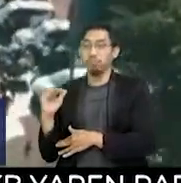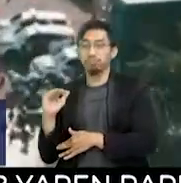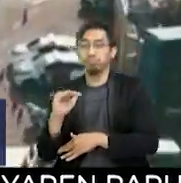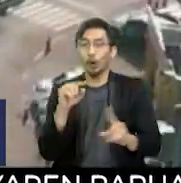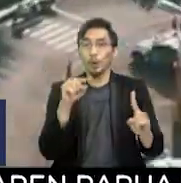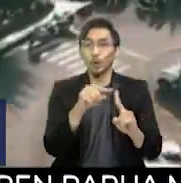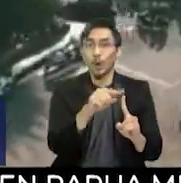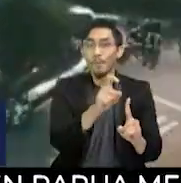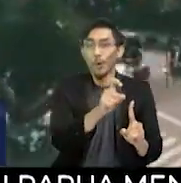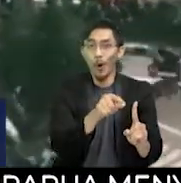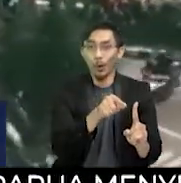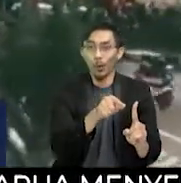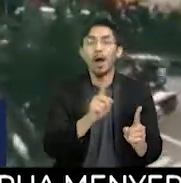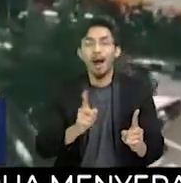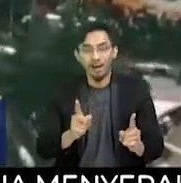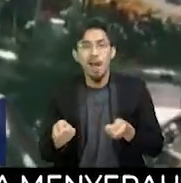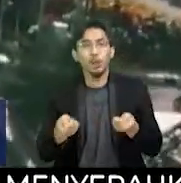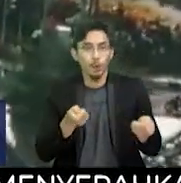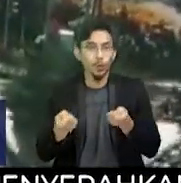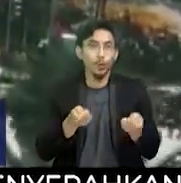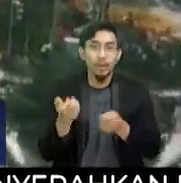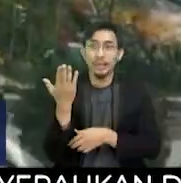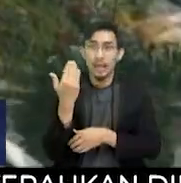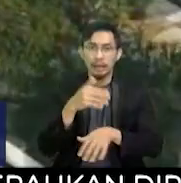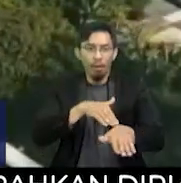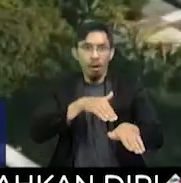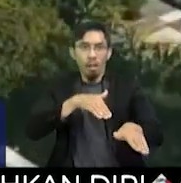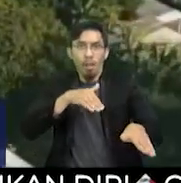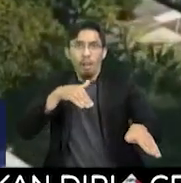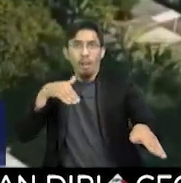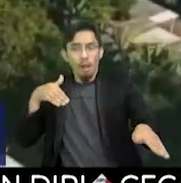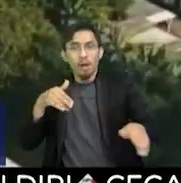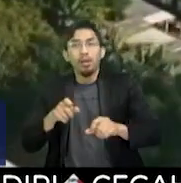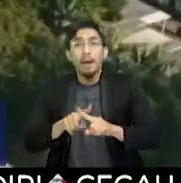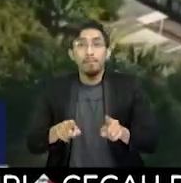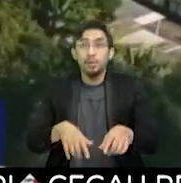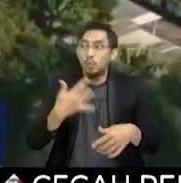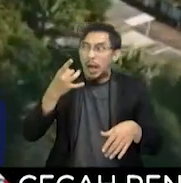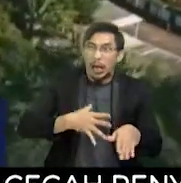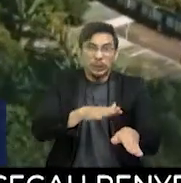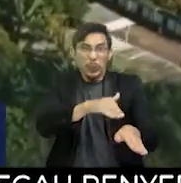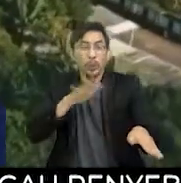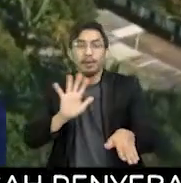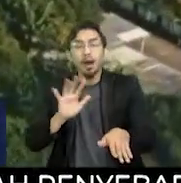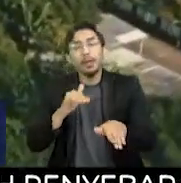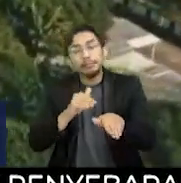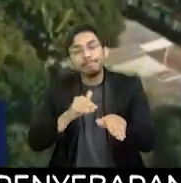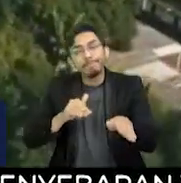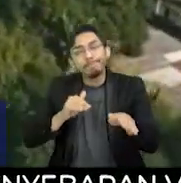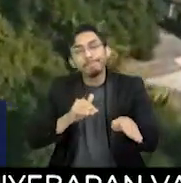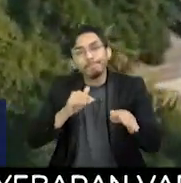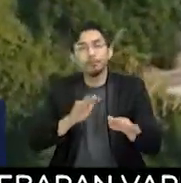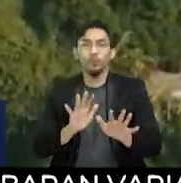sekiranya tadi juga sempat terjadi antrian yang tidak terlalu panjang selepas exit tol Ciawi menuju ke pertigaan Simpang Gadok, di mana ini jalur